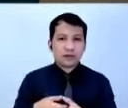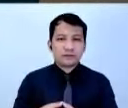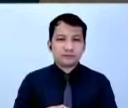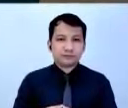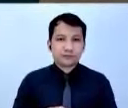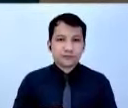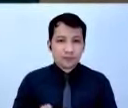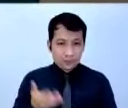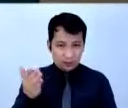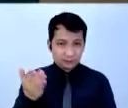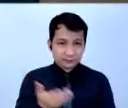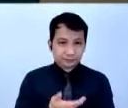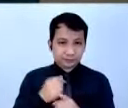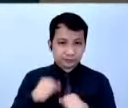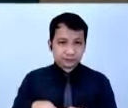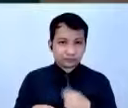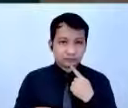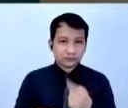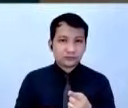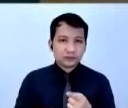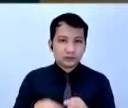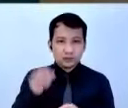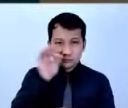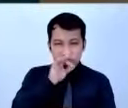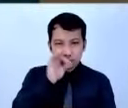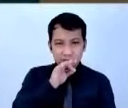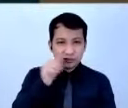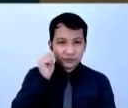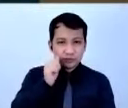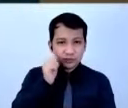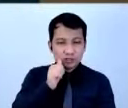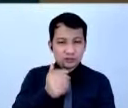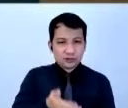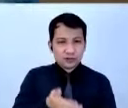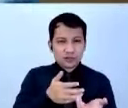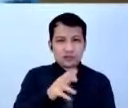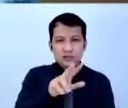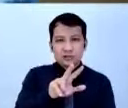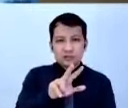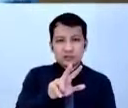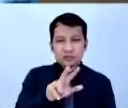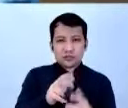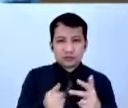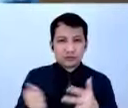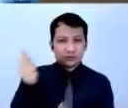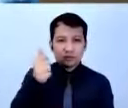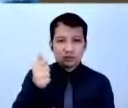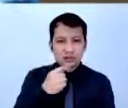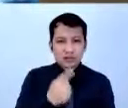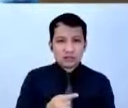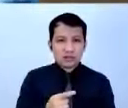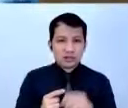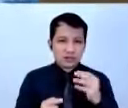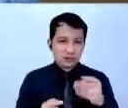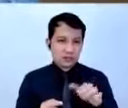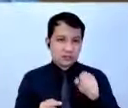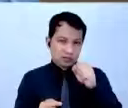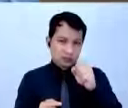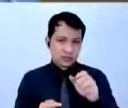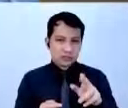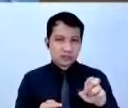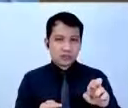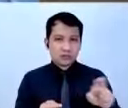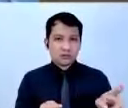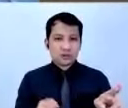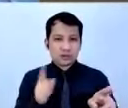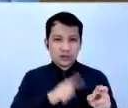isang Filipina winner! Leading with 3 wins na ang ating pambatong si Marina Summers sa RuPaul's Drag